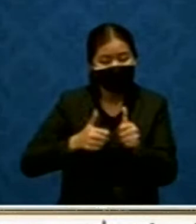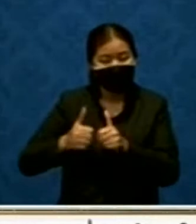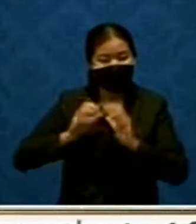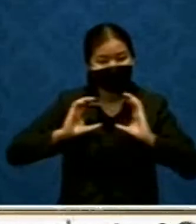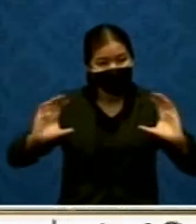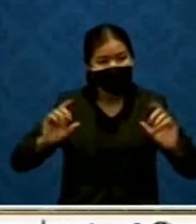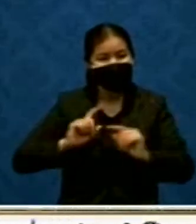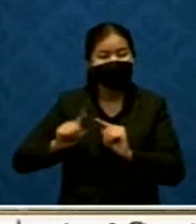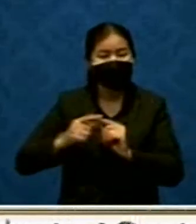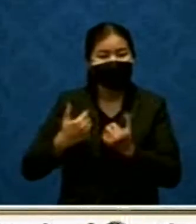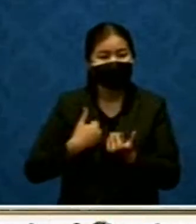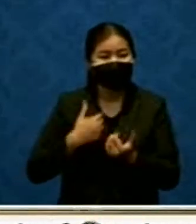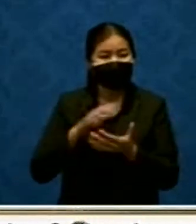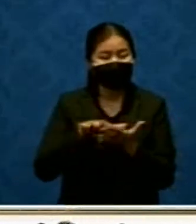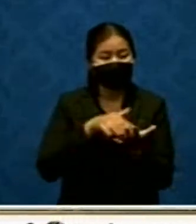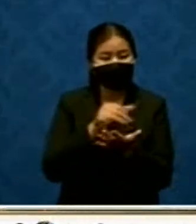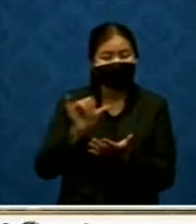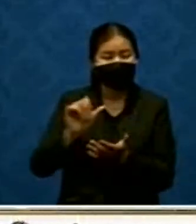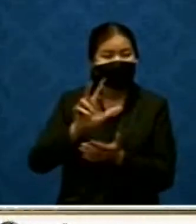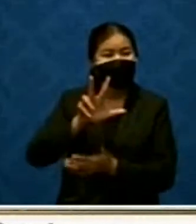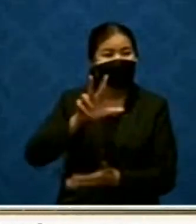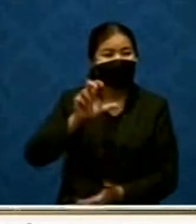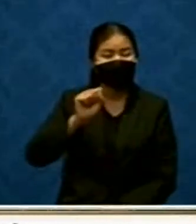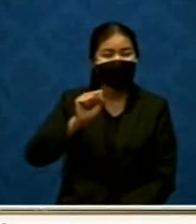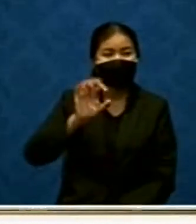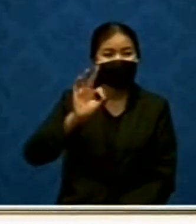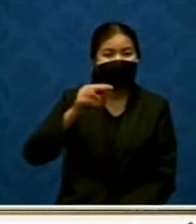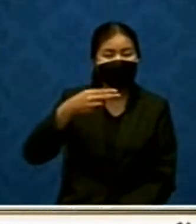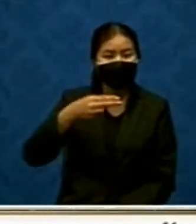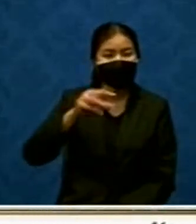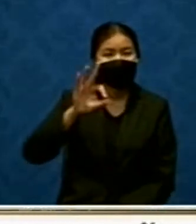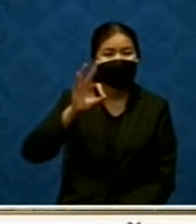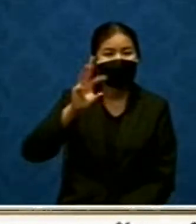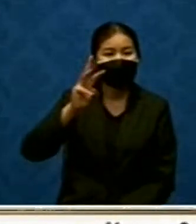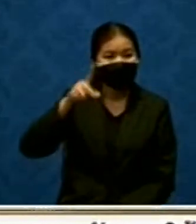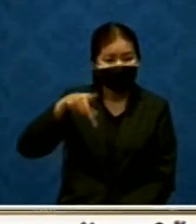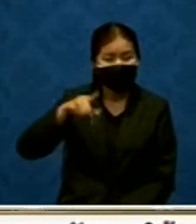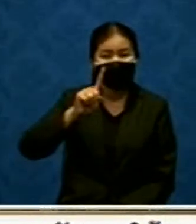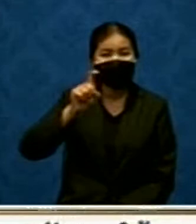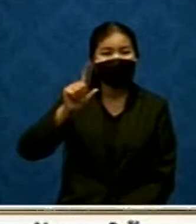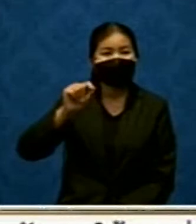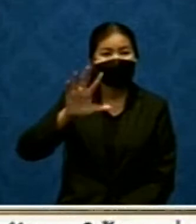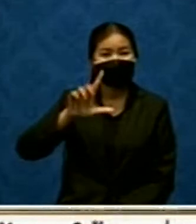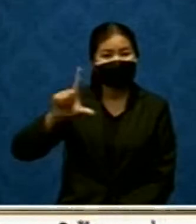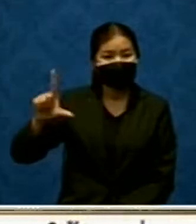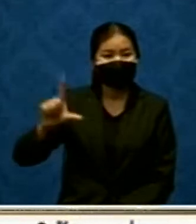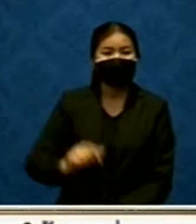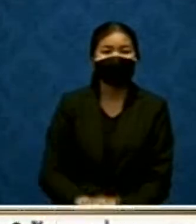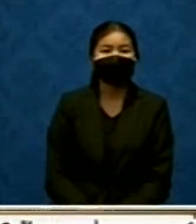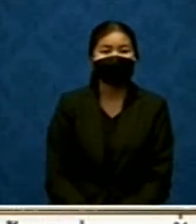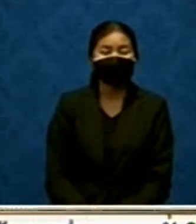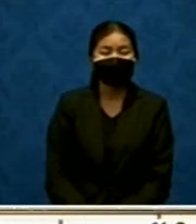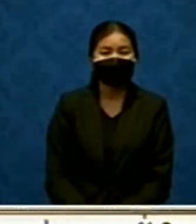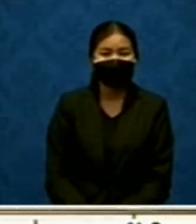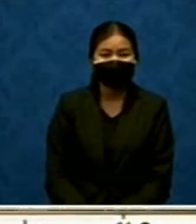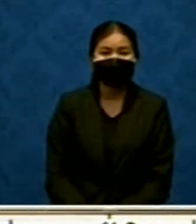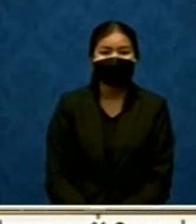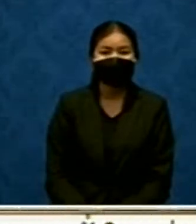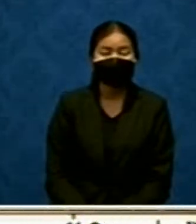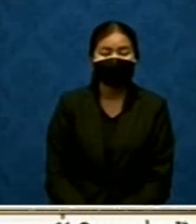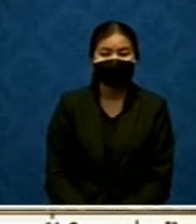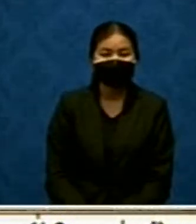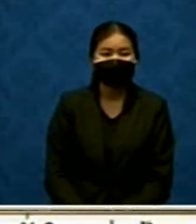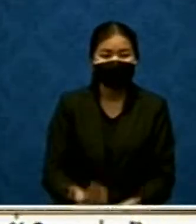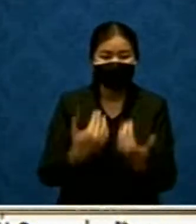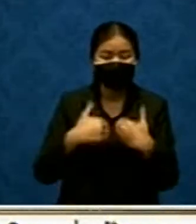รมแล้วยทษาต 2 สร้ 396,000 ล้านบาทถ้ปทัไปดยุทษ